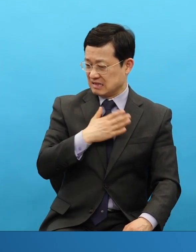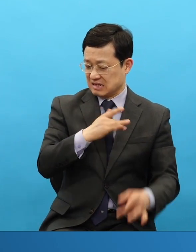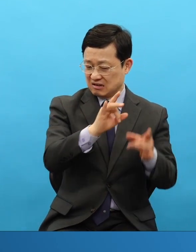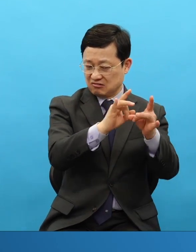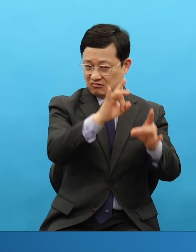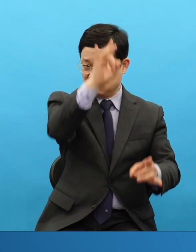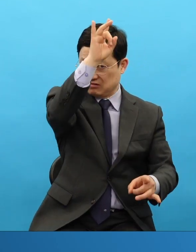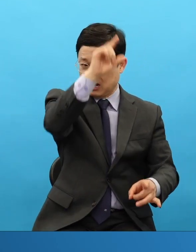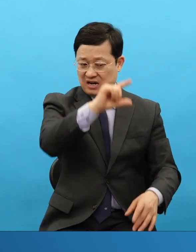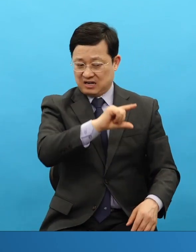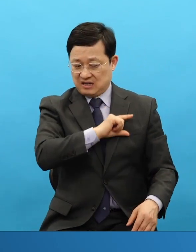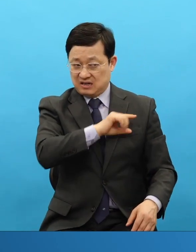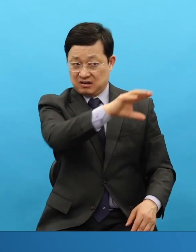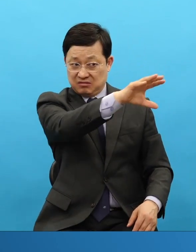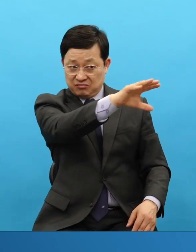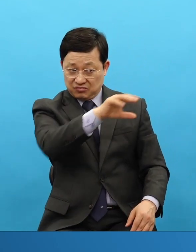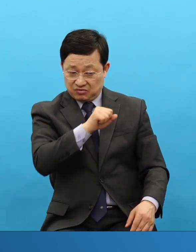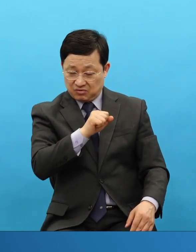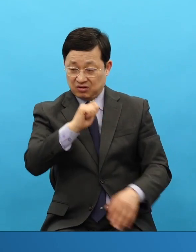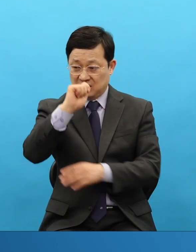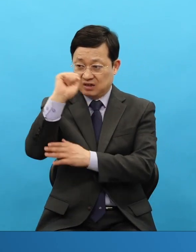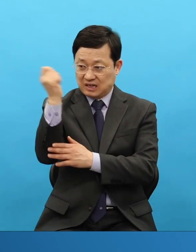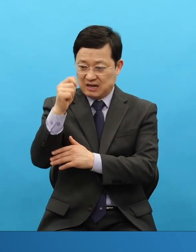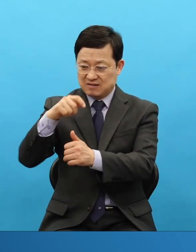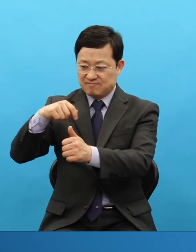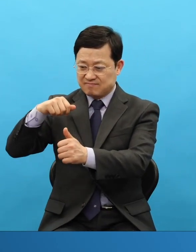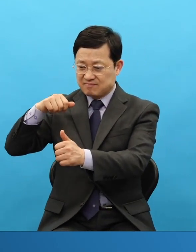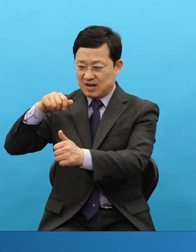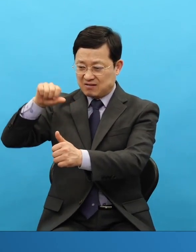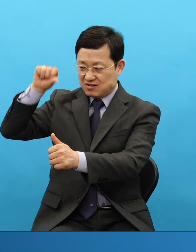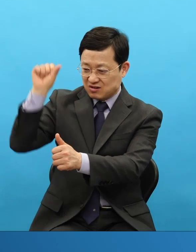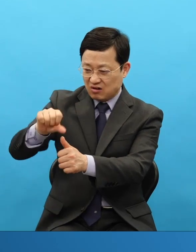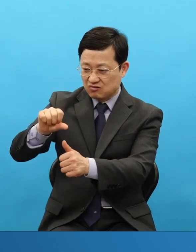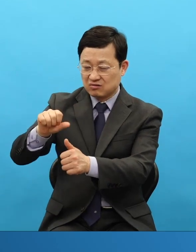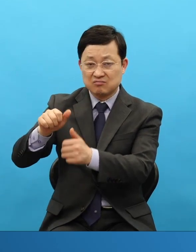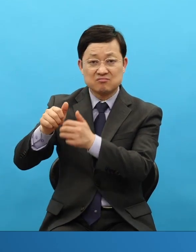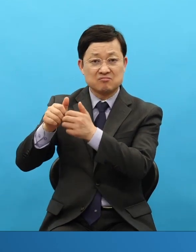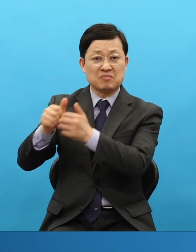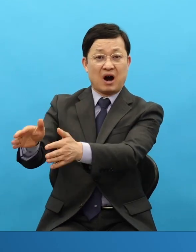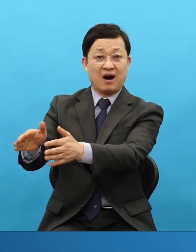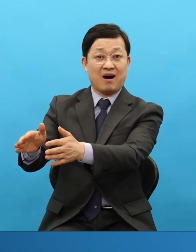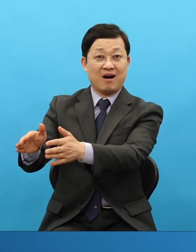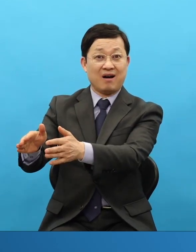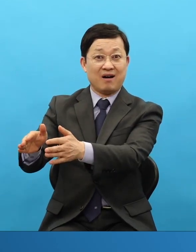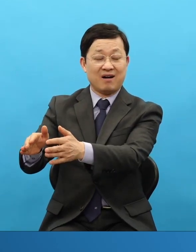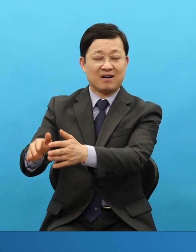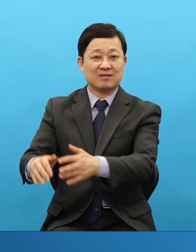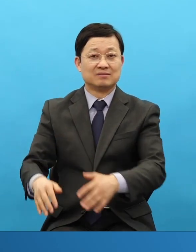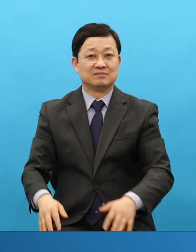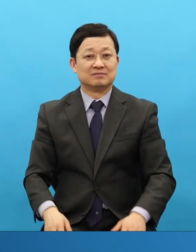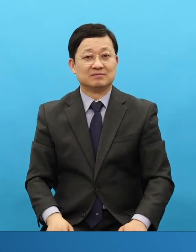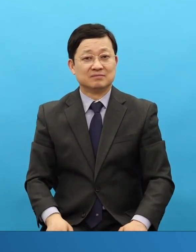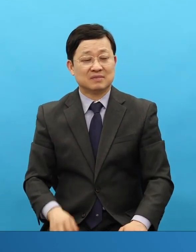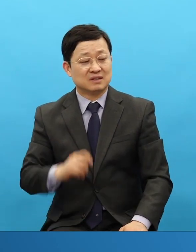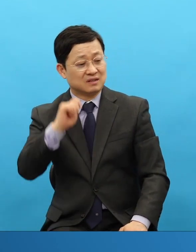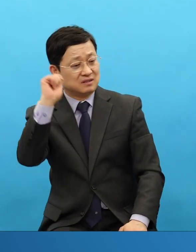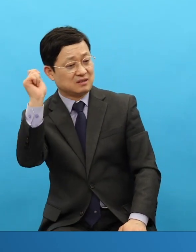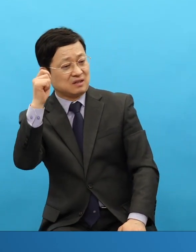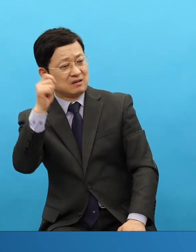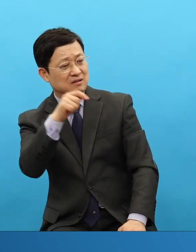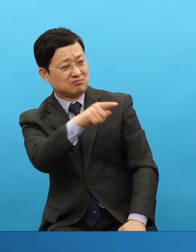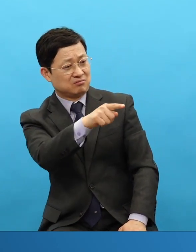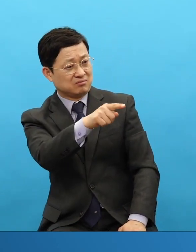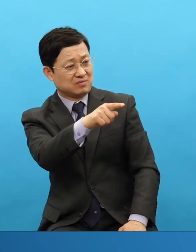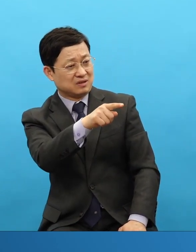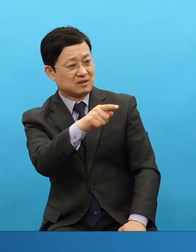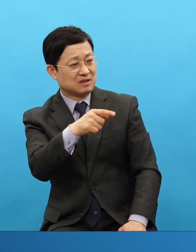저주했어요. When David came, 이게 키입니다. Goliath cursed him in the name of his gods. That's the key. 이 언약을 아는 다윗은